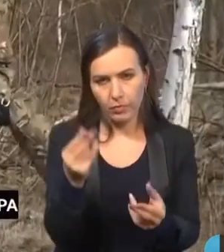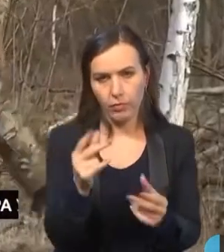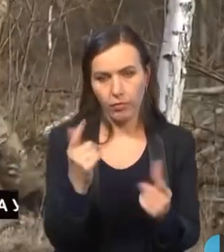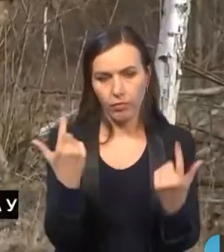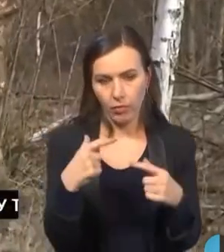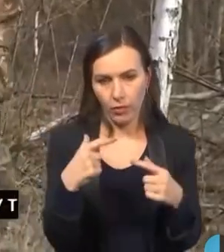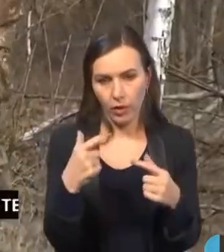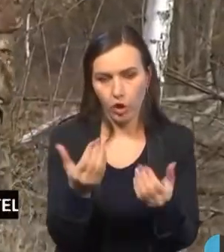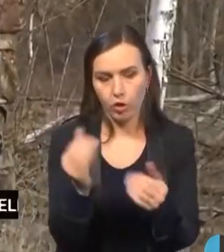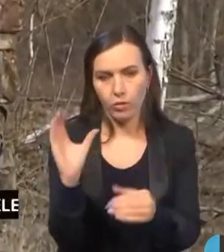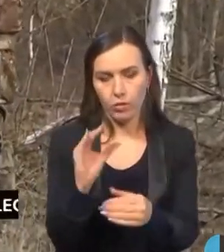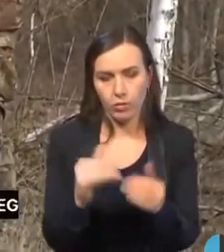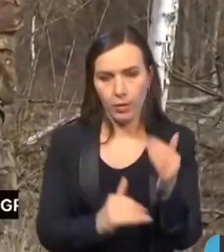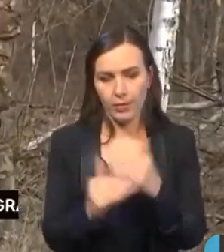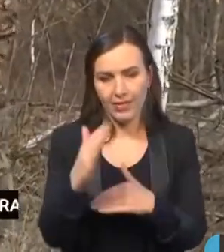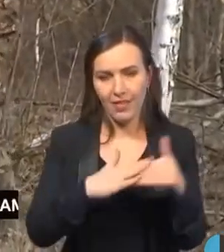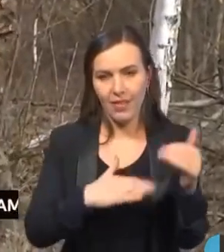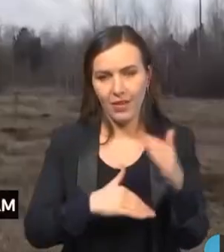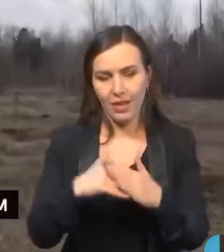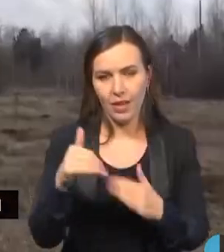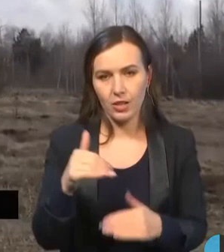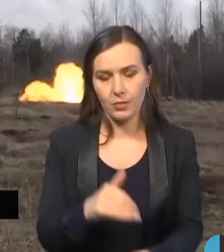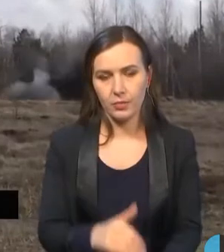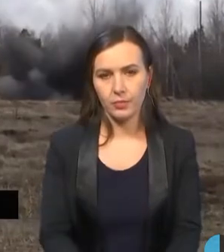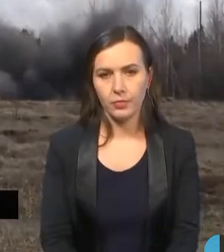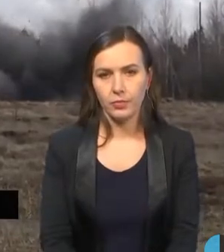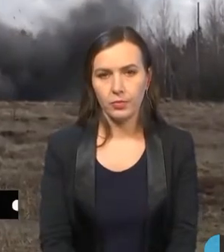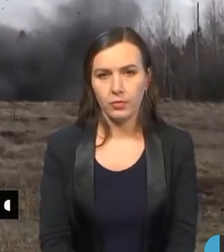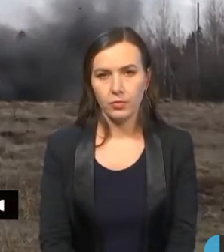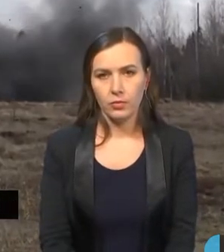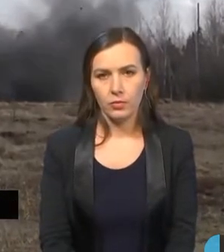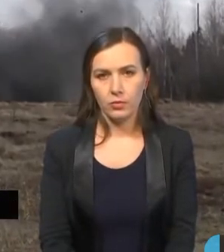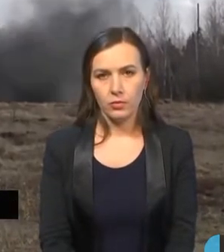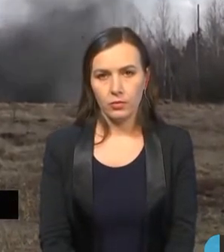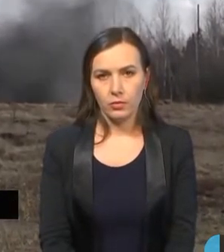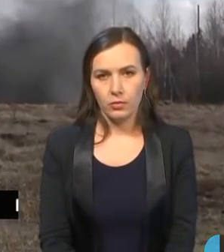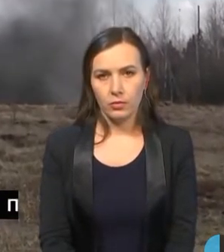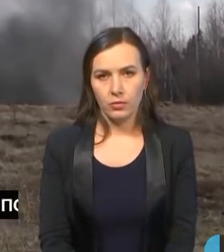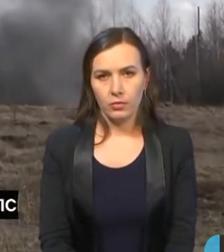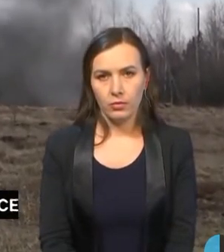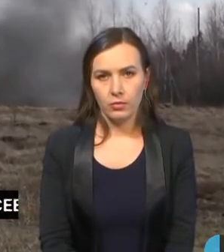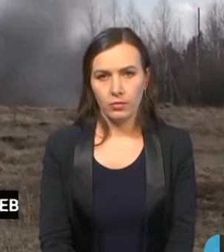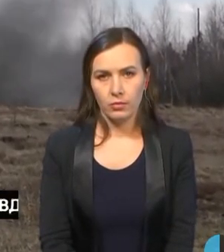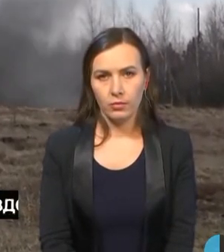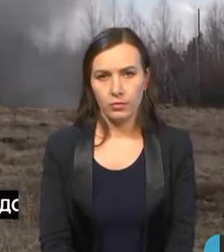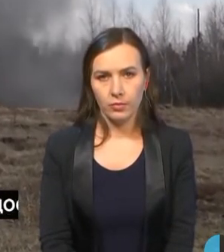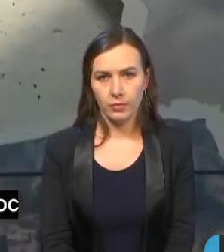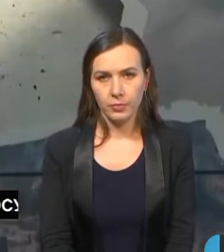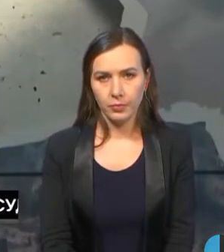сертифікати про підвищення кваліфікації. Олена Кучмій, Ігор Кучин, Суспільне новини, Житомирщина.